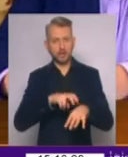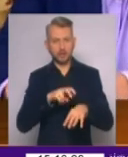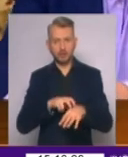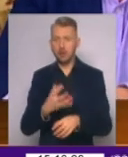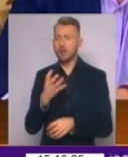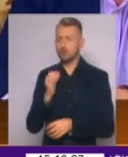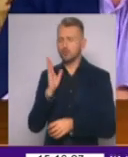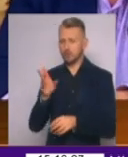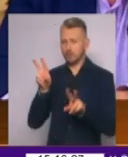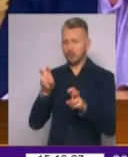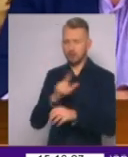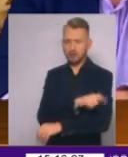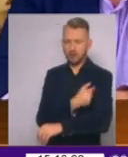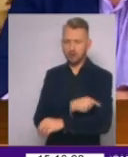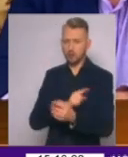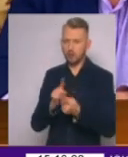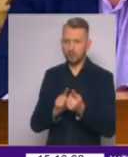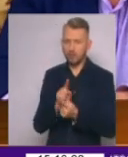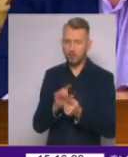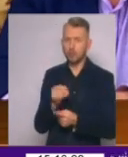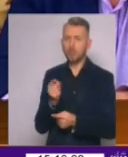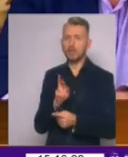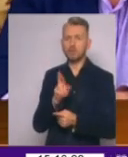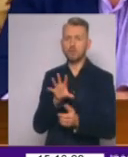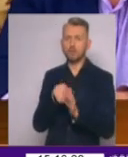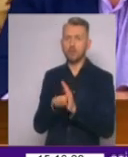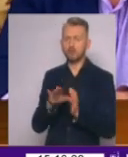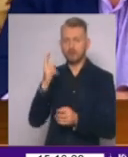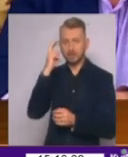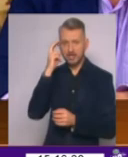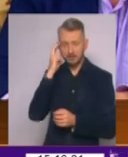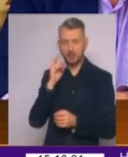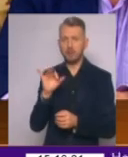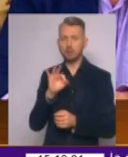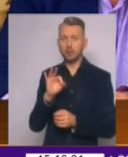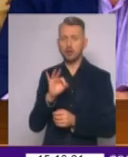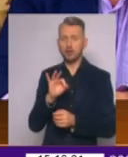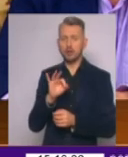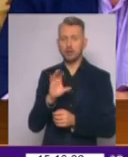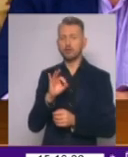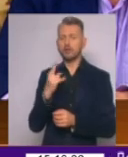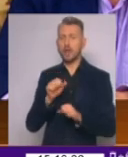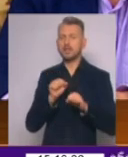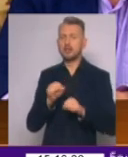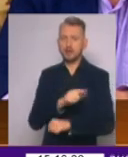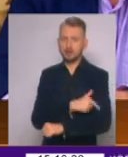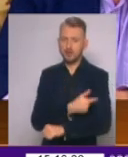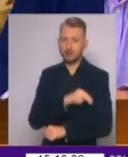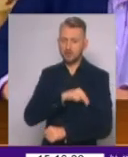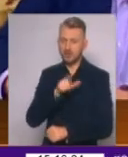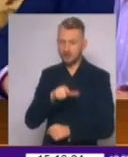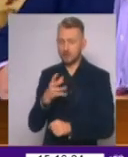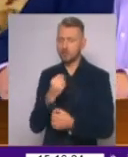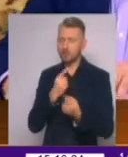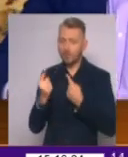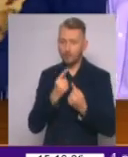дійдемо до теми медичної реформи, про те, яким чином вона впроваджується саме у столиці, і про соціальний захист медичних працівників поговоримо. Зараз про доступні ліки.